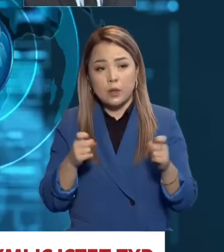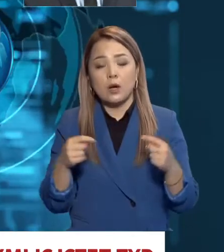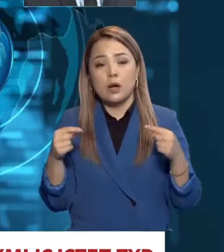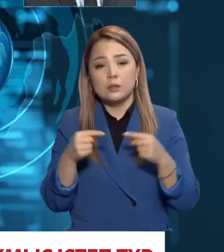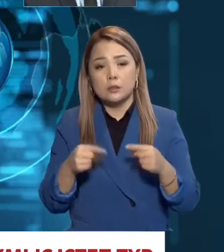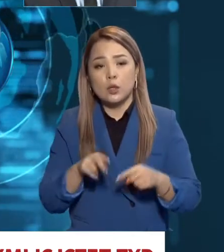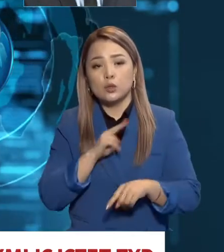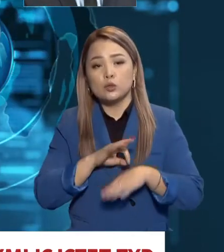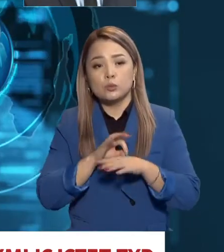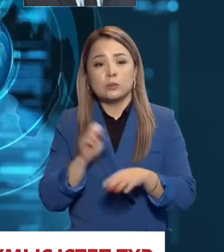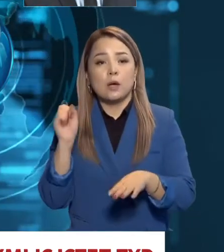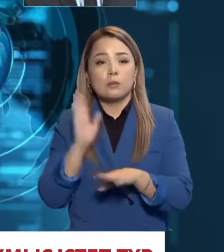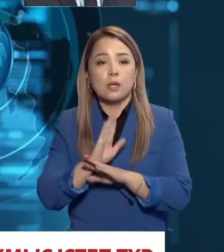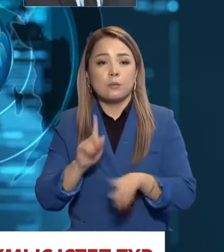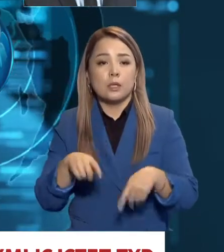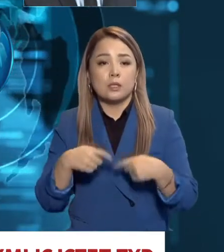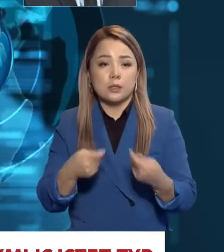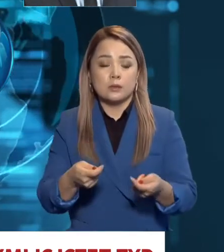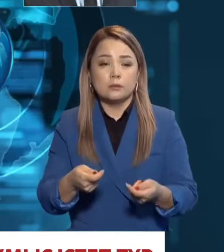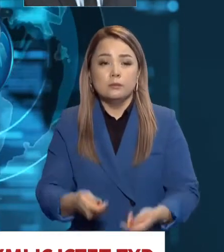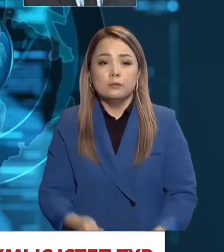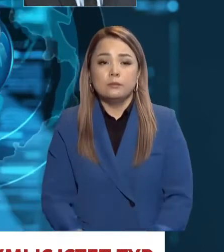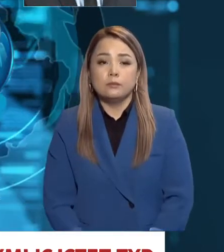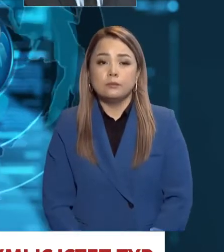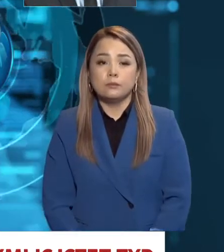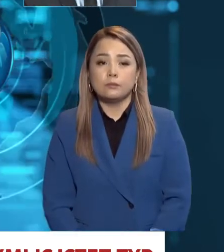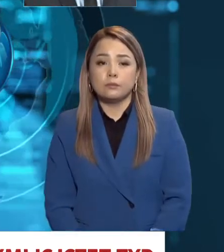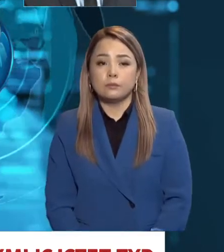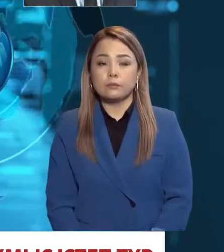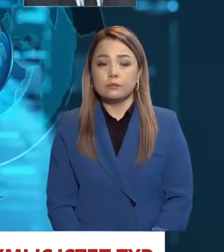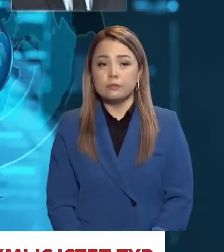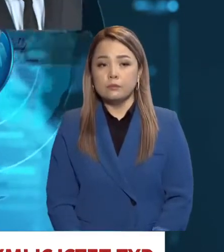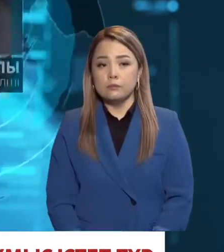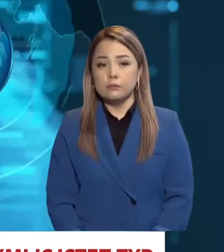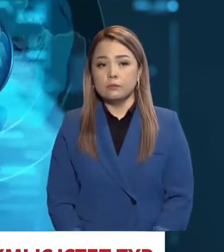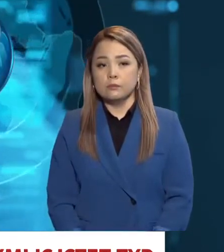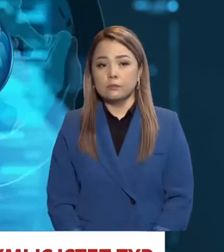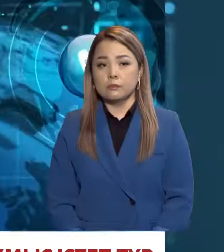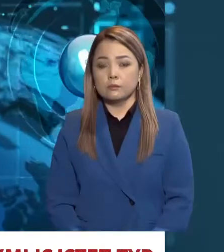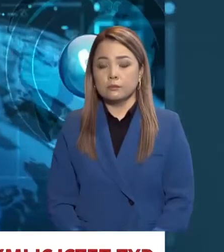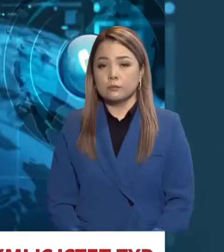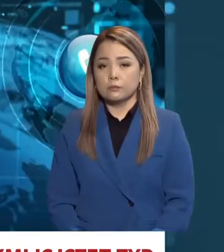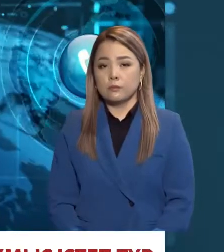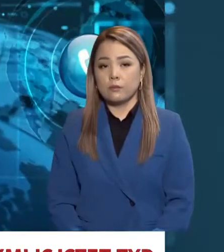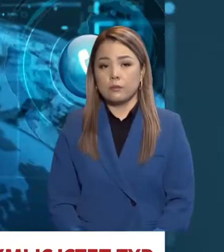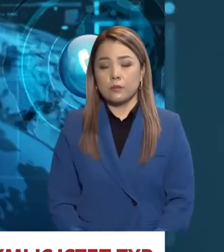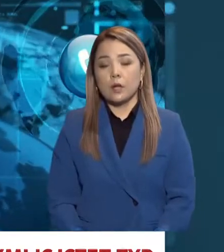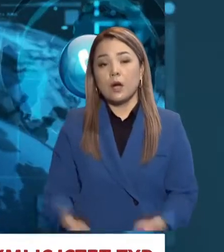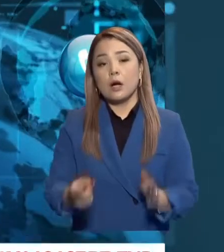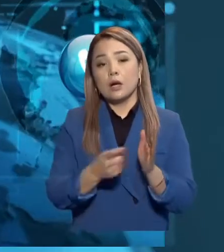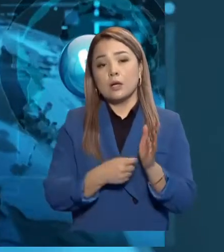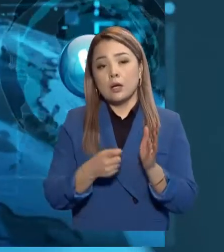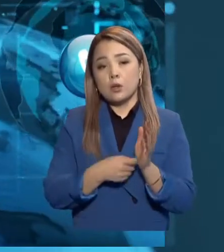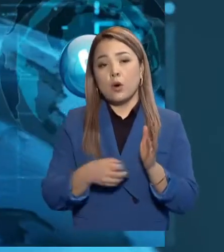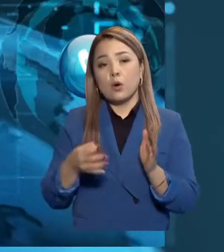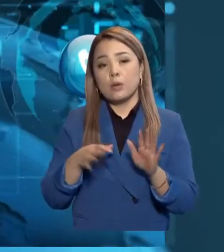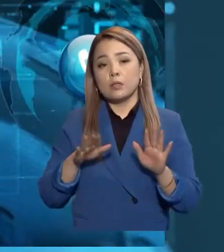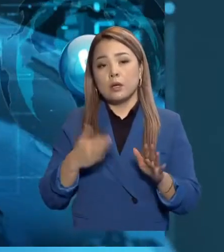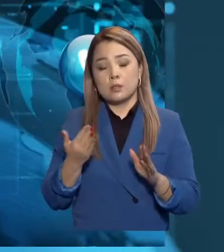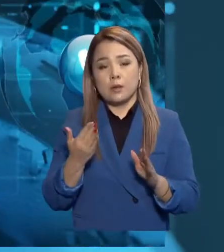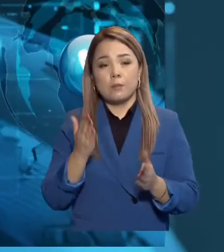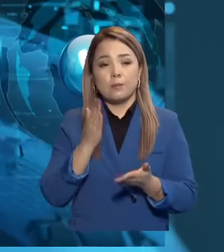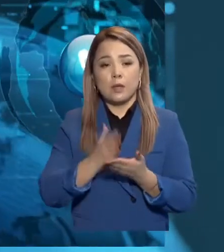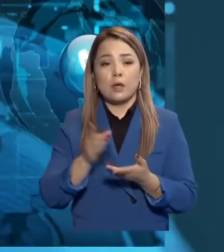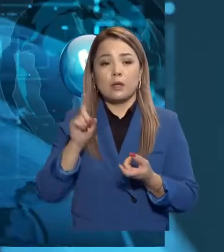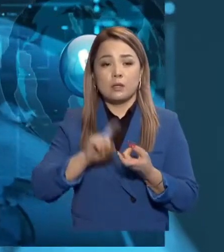бойынша тапсырма берді. Мендегі ақпарат осы, Дәйла, сөз кезегі өзіңізде. Көп рахмет, Қарағандыдан тікелей қосылған әріптесім